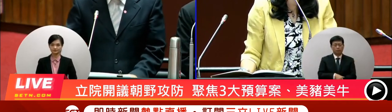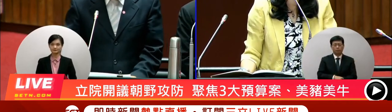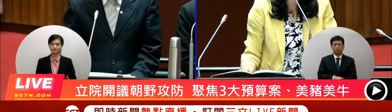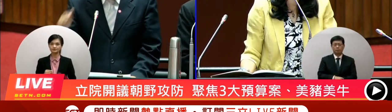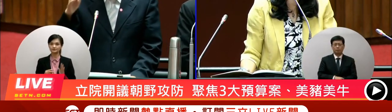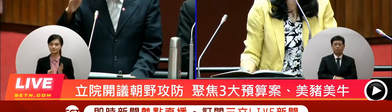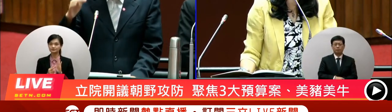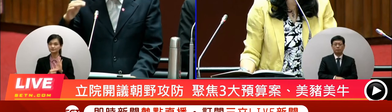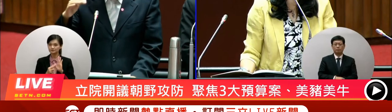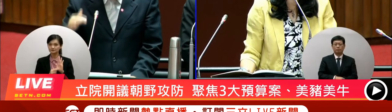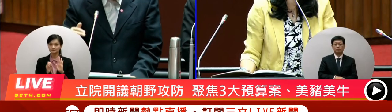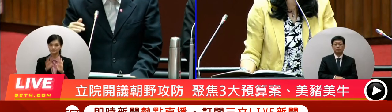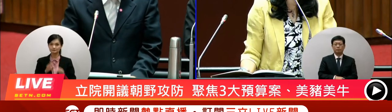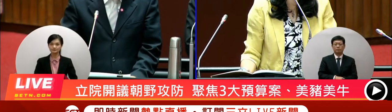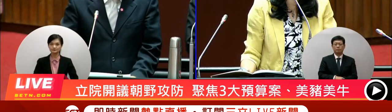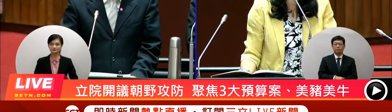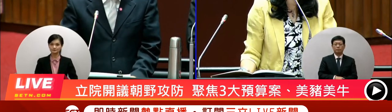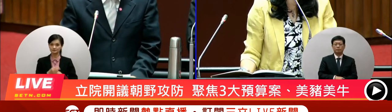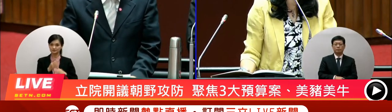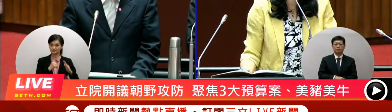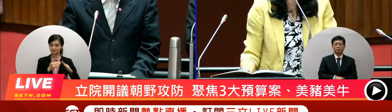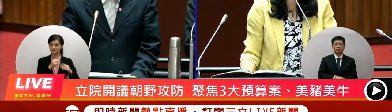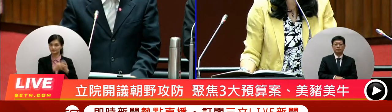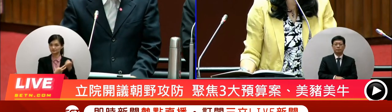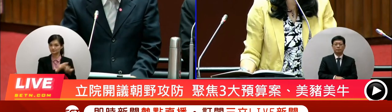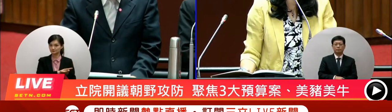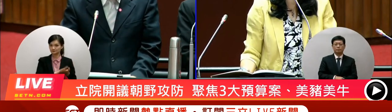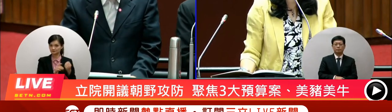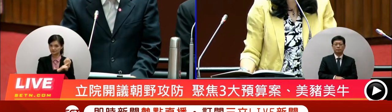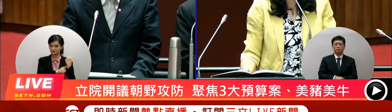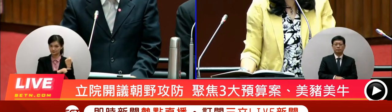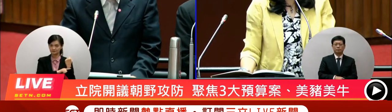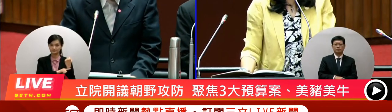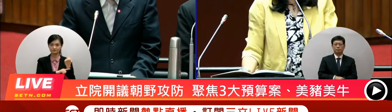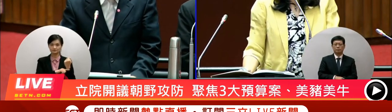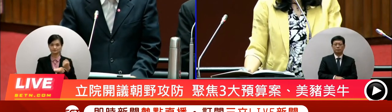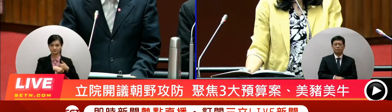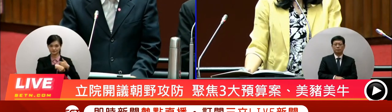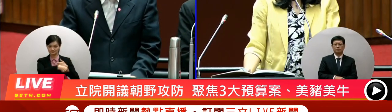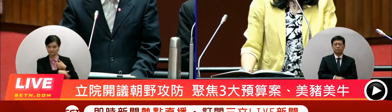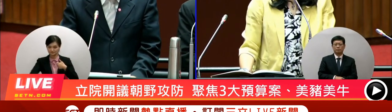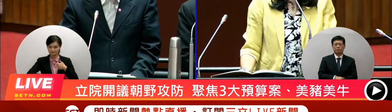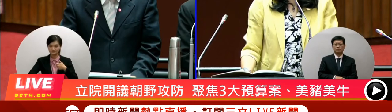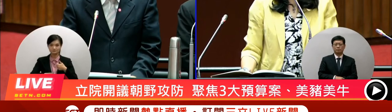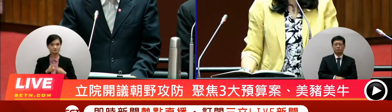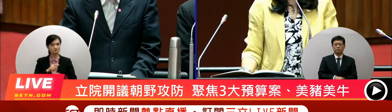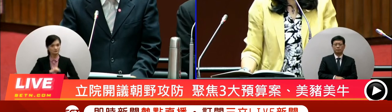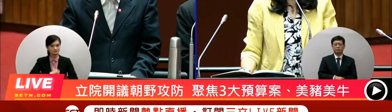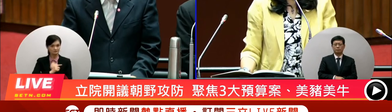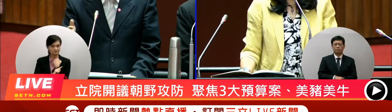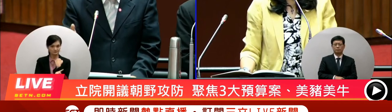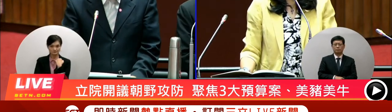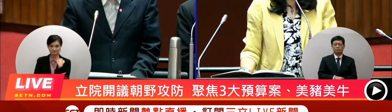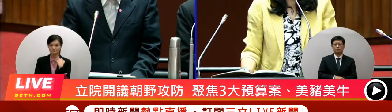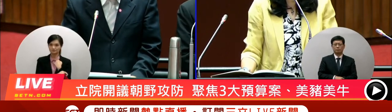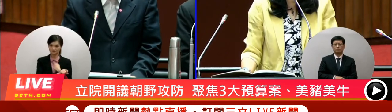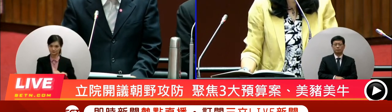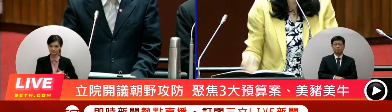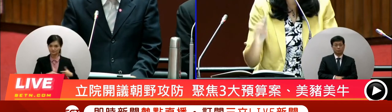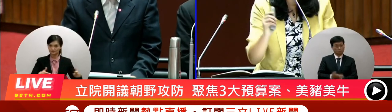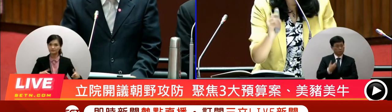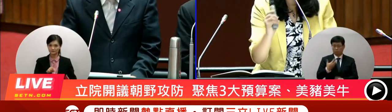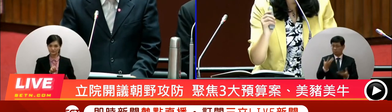报告哈，因为学校卫生法下还有相关的授权办法，其实都订了。有相关的规范，那我想我也了